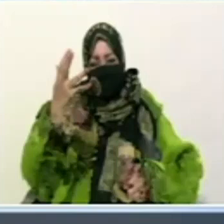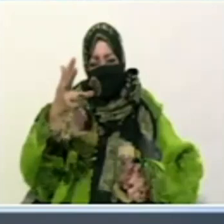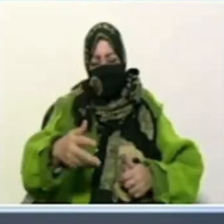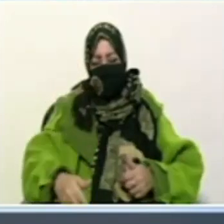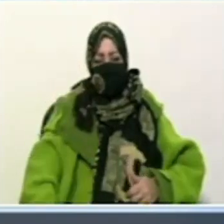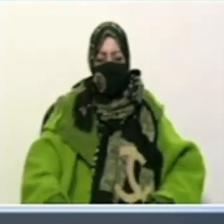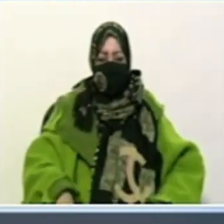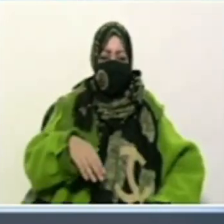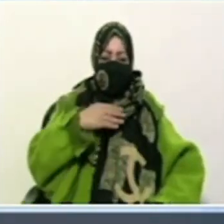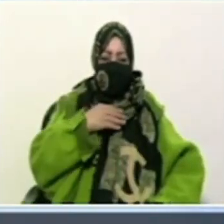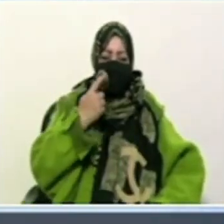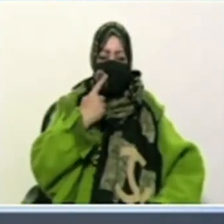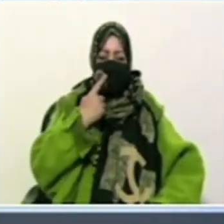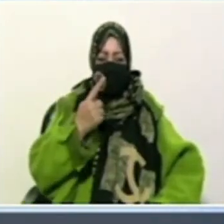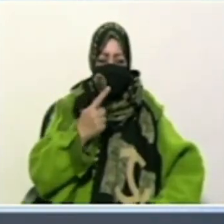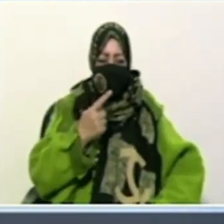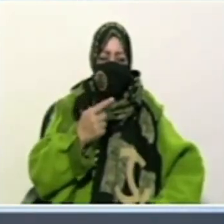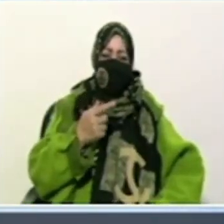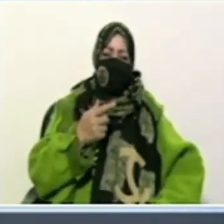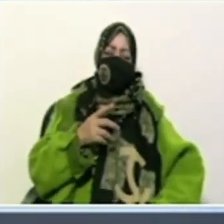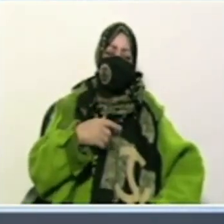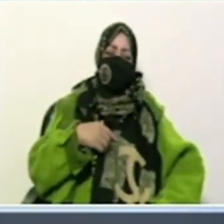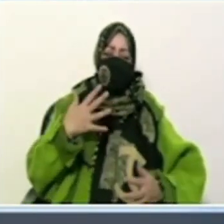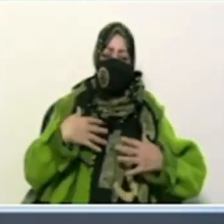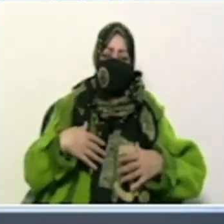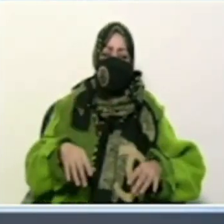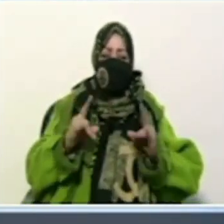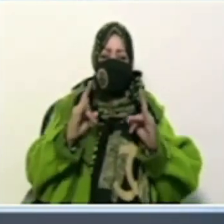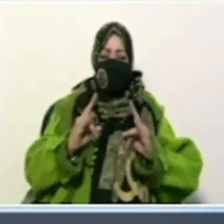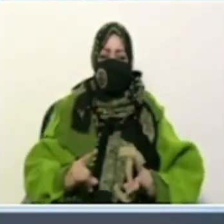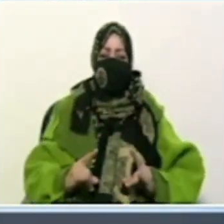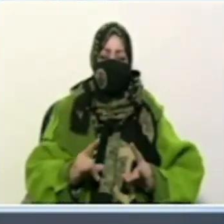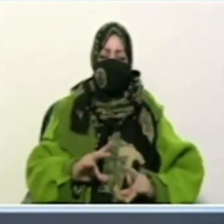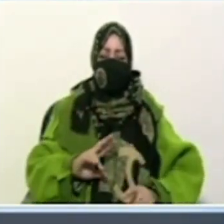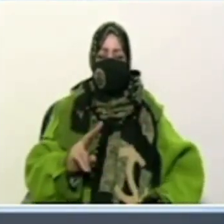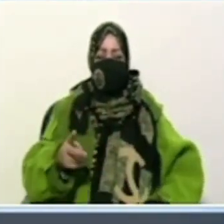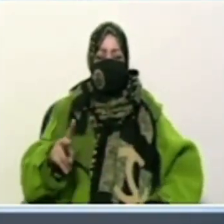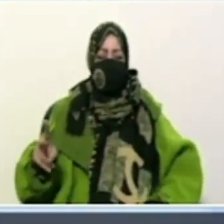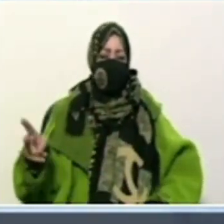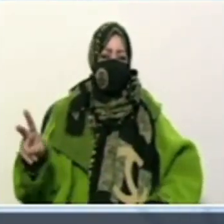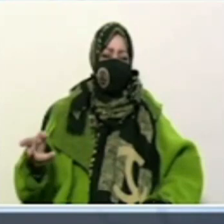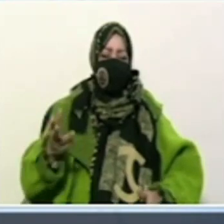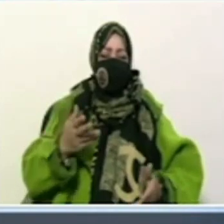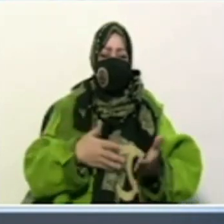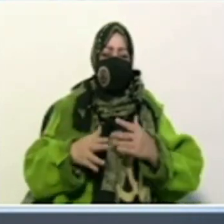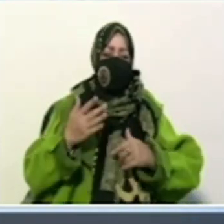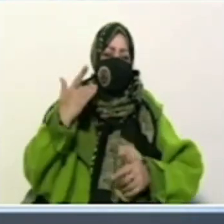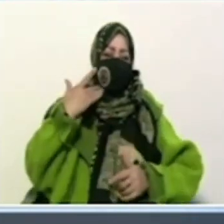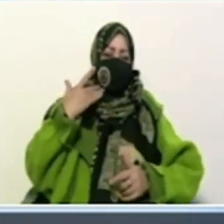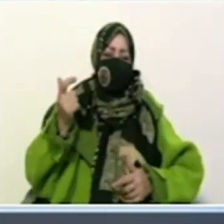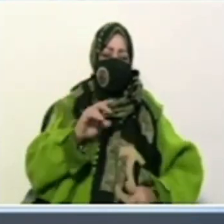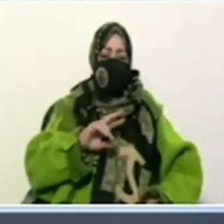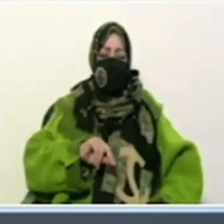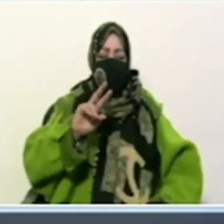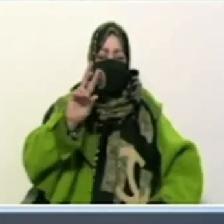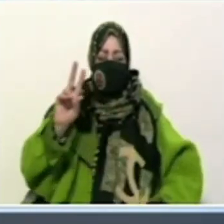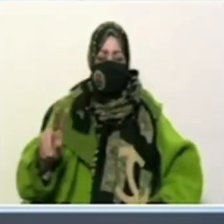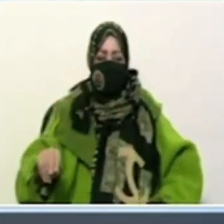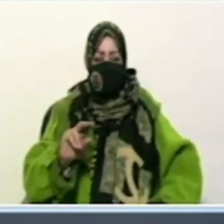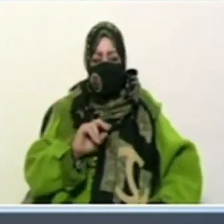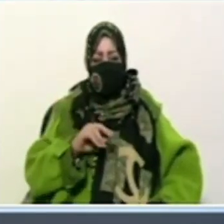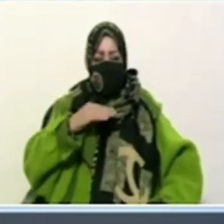في العقيقة، أيضا في مسألة يعني كيفية التصرف فيها والإهداء بها، أيضا